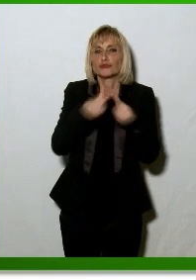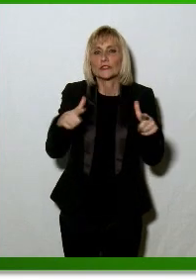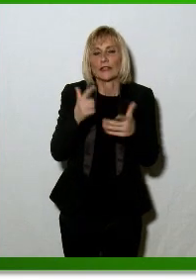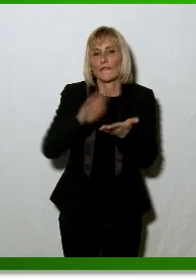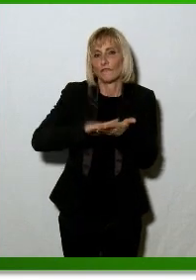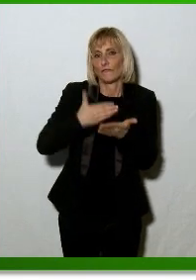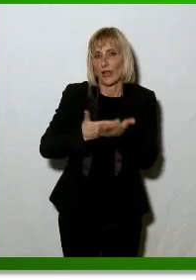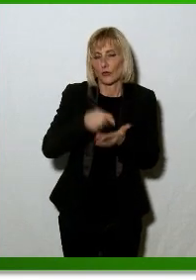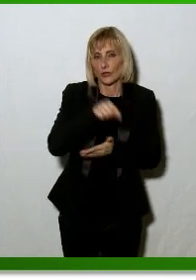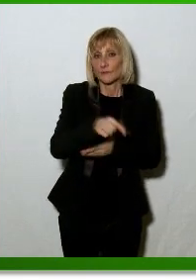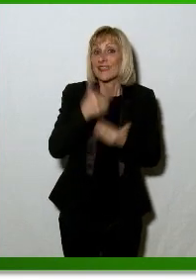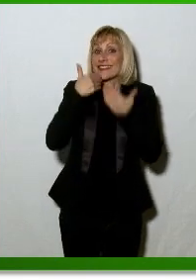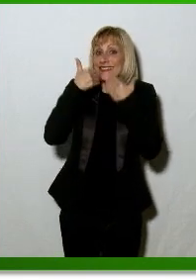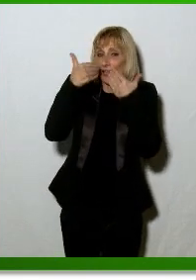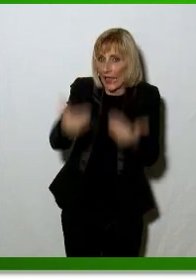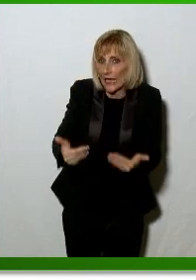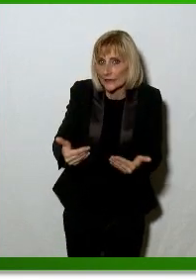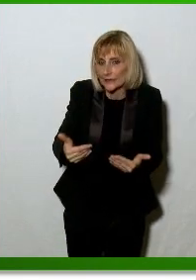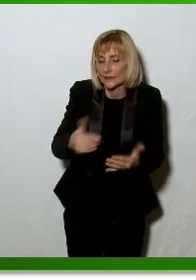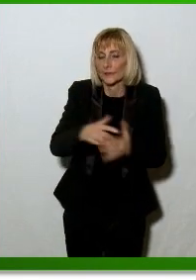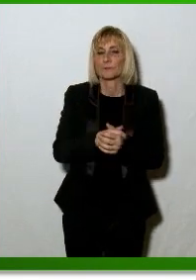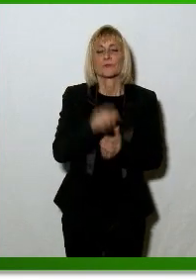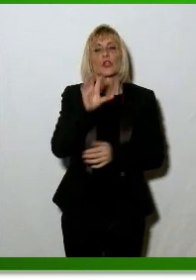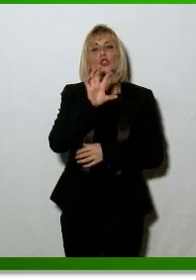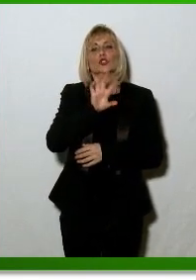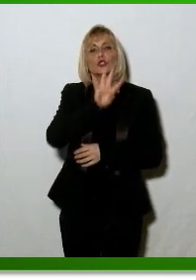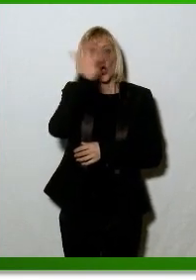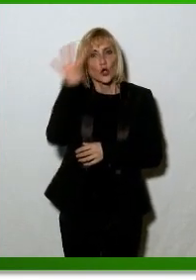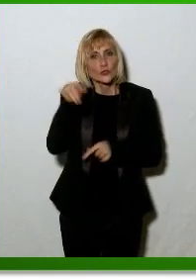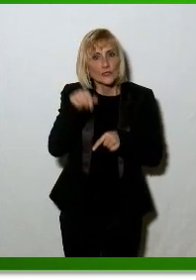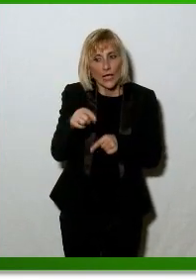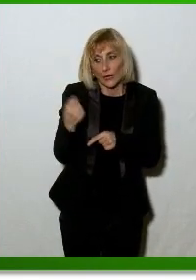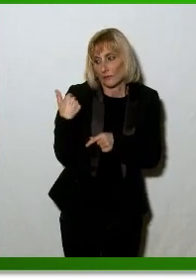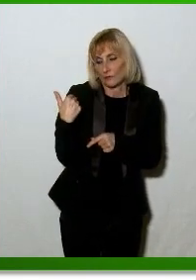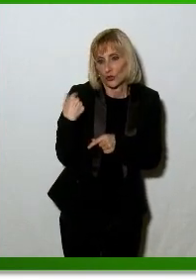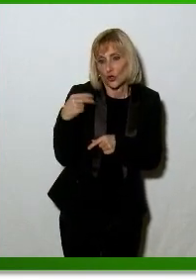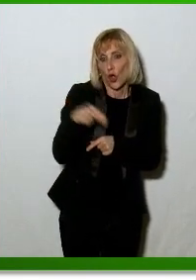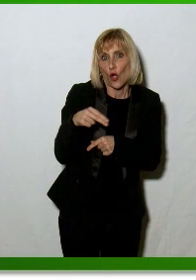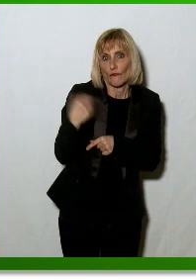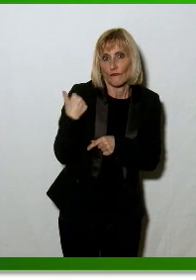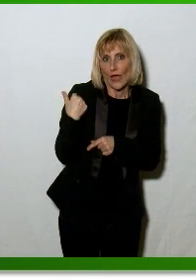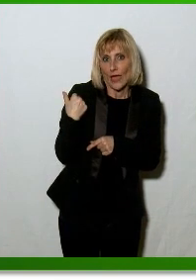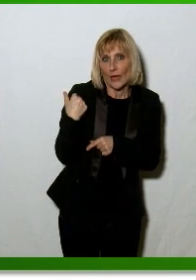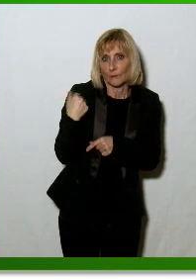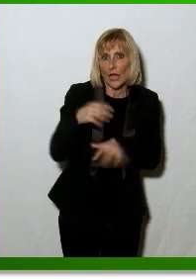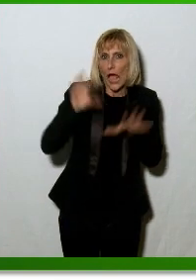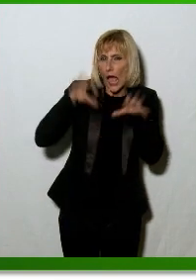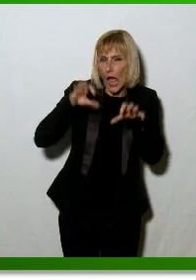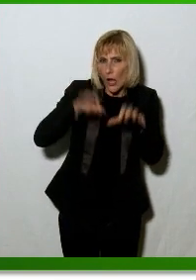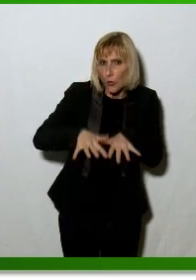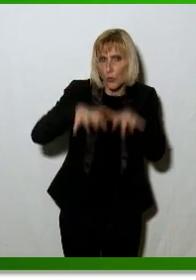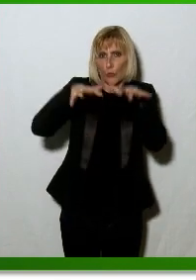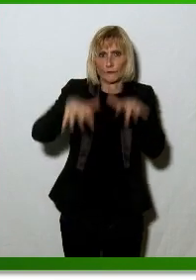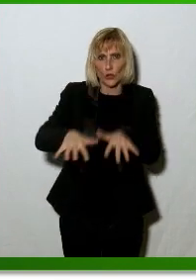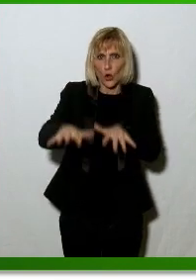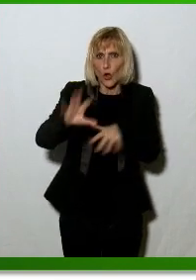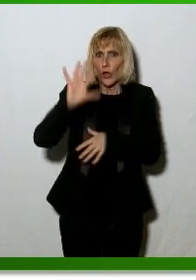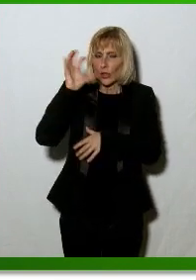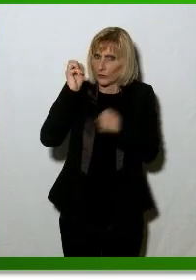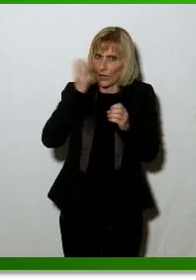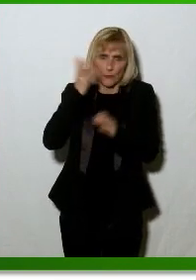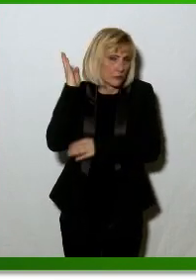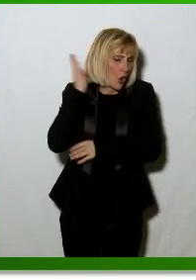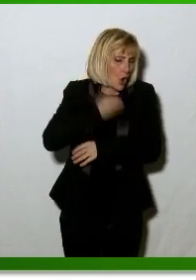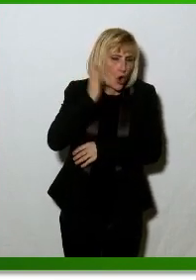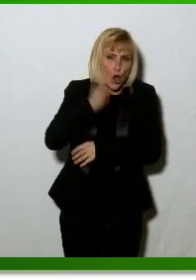Grazie la Toscana ha affrontato lo scorso novembre il dramma dell'alluvione e i danni del maltempo sono